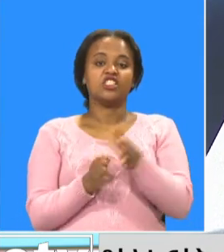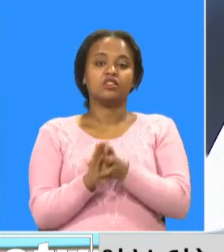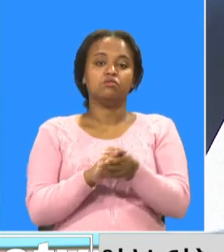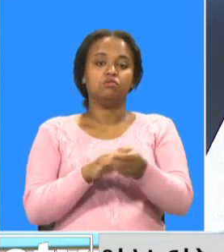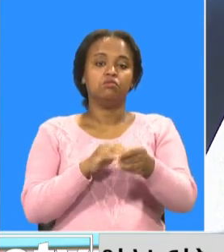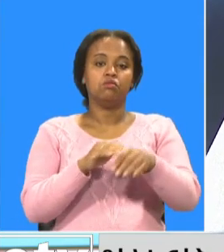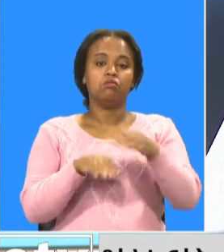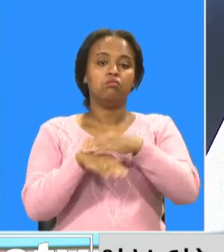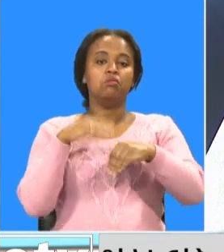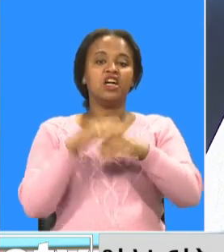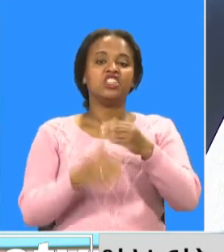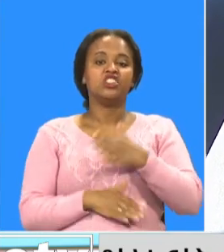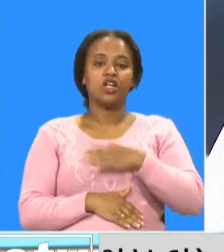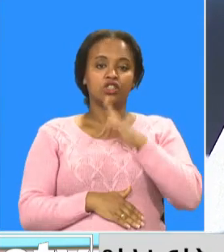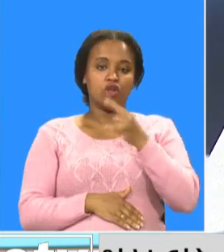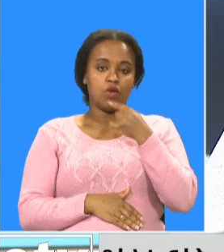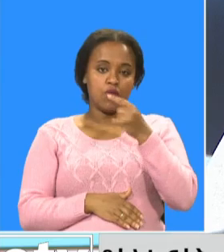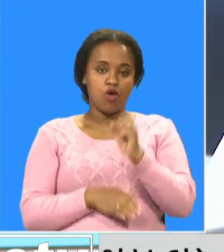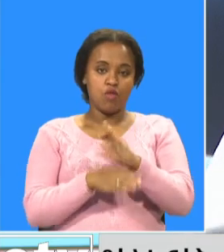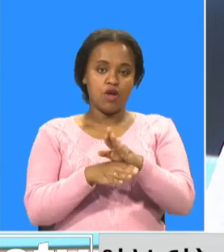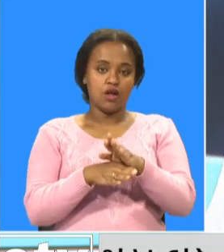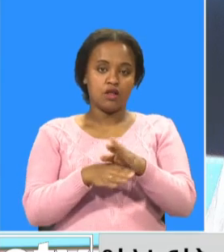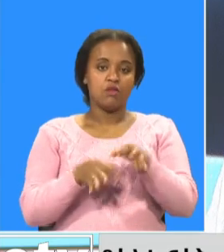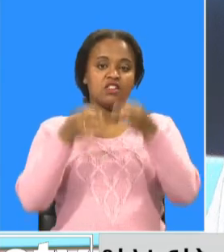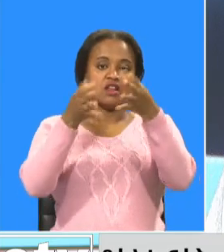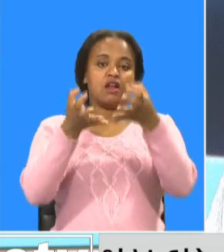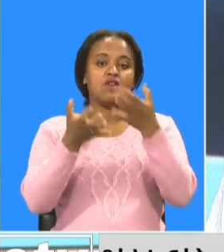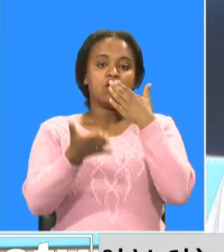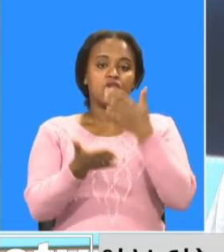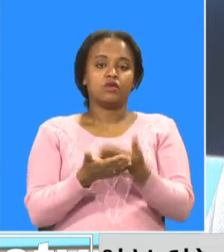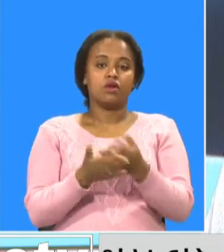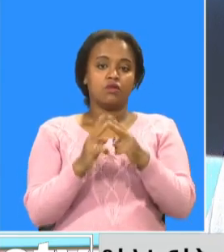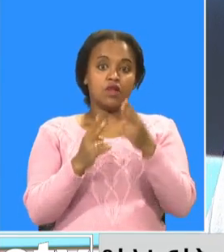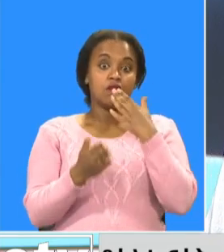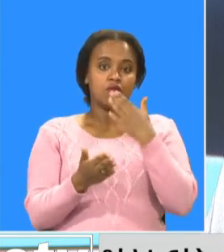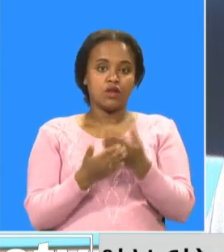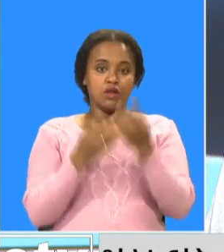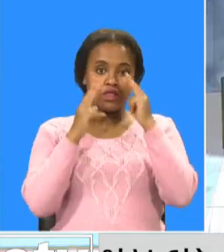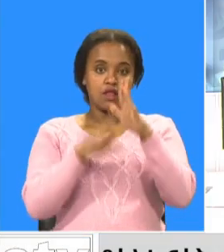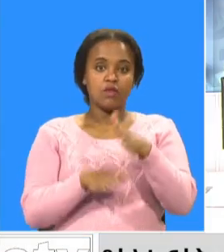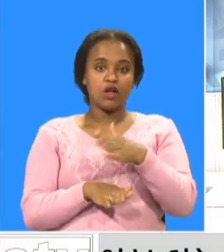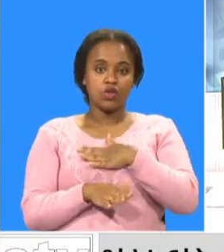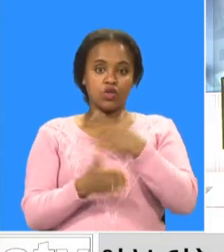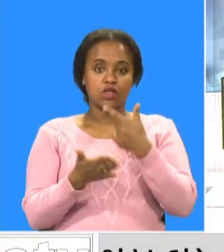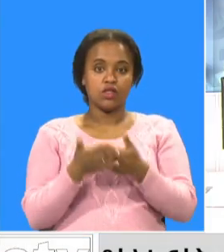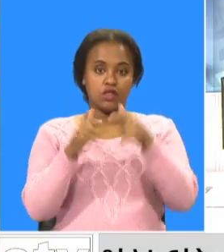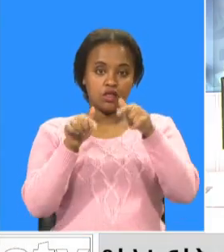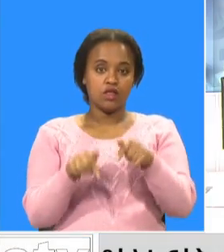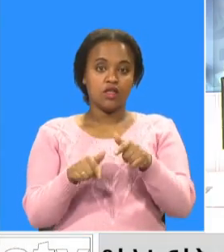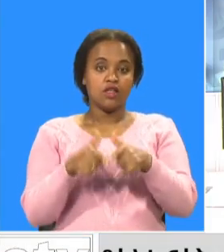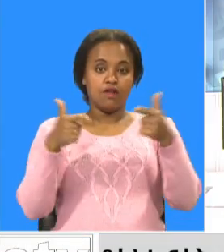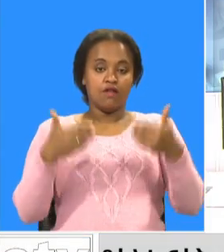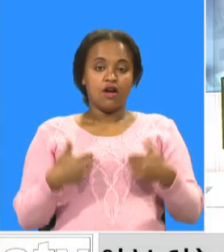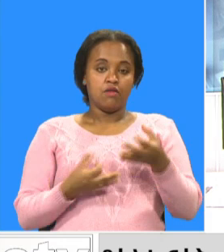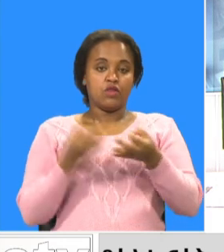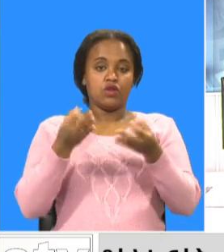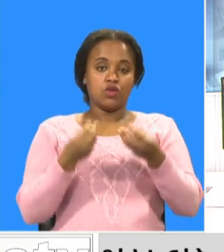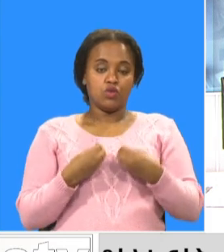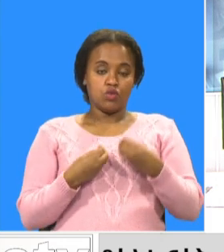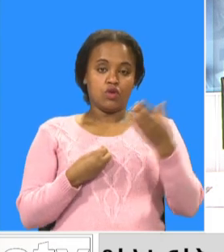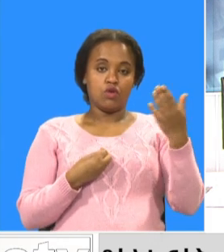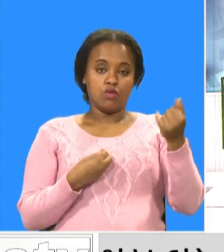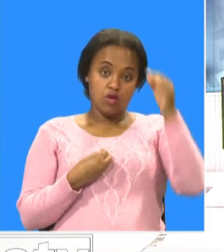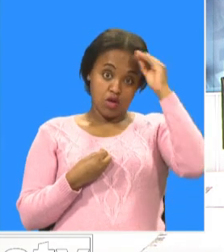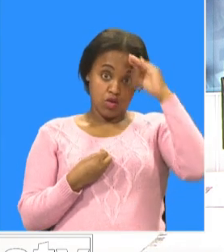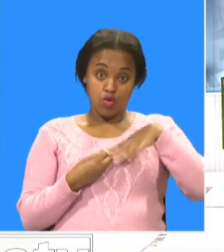ነው የሚለውን መልእክት ማስተላለፍ እፈልጋለሁ። አመሰግናለሁ። በጣም እናመሰግናለን። ተመልካቾቻችን፣ እዚህ ሰፋ ያለ ማብራሪያ ሲሰጡ የነበረው እንግዶቻችን